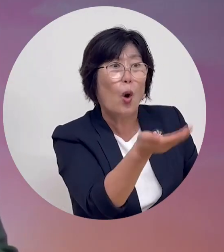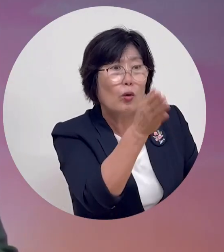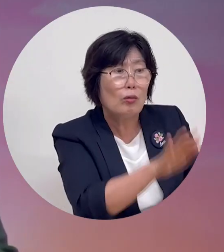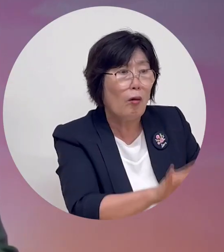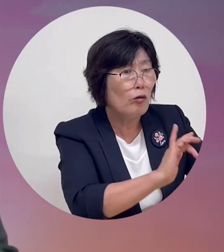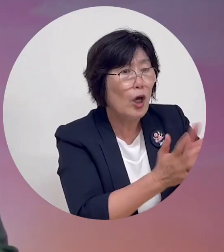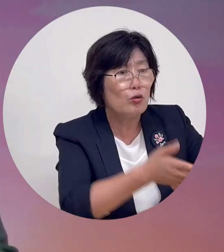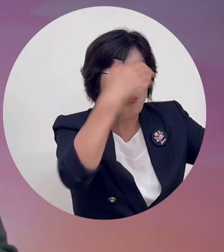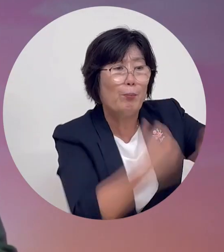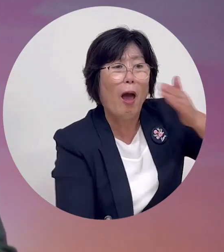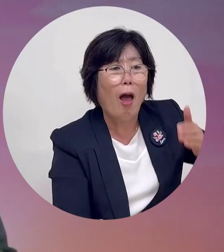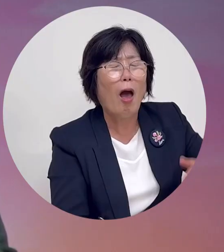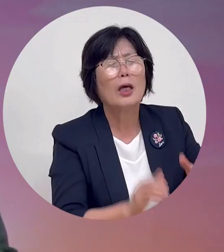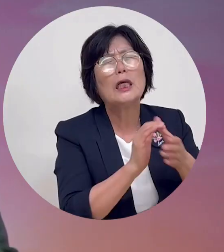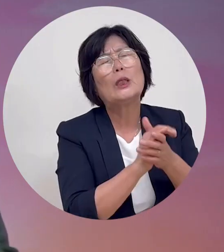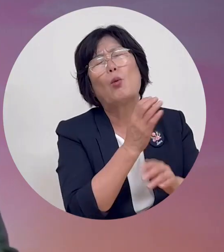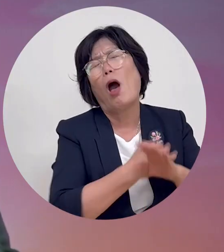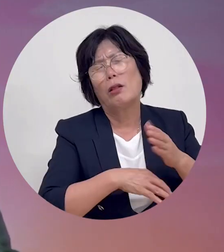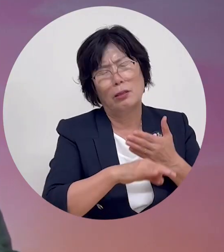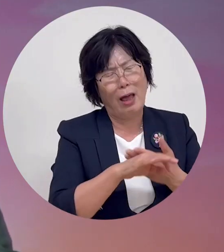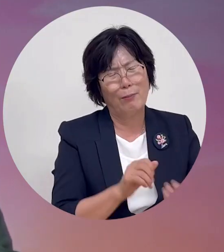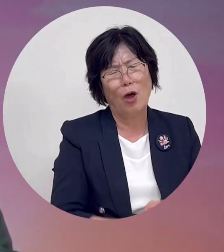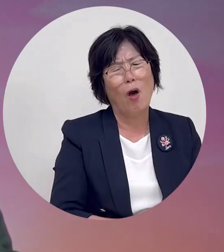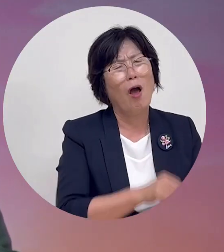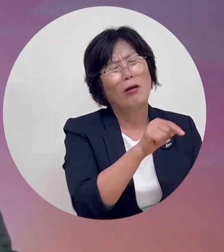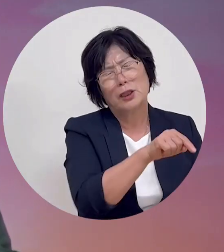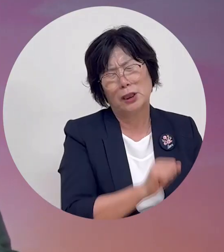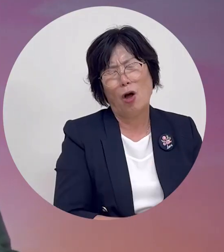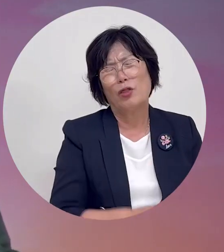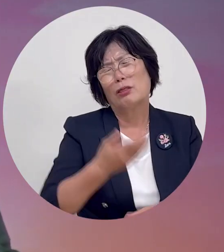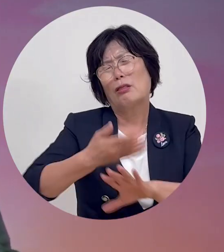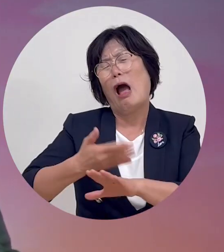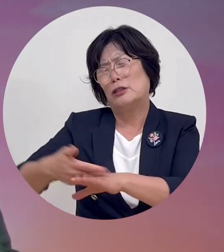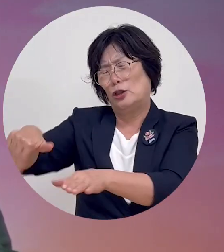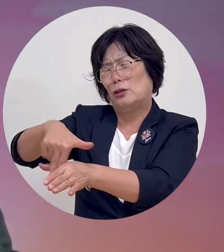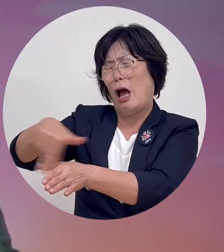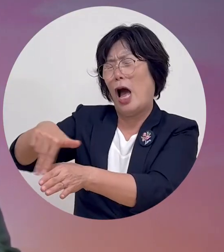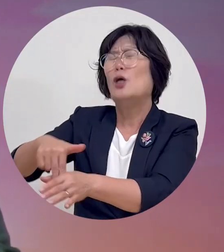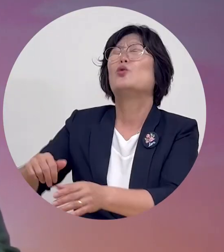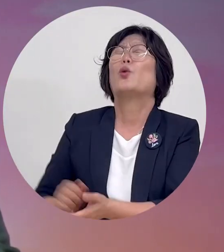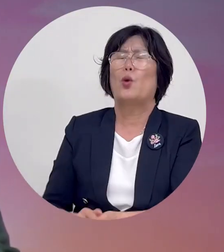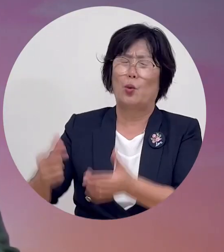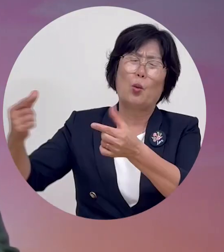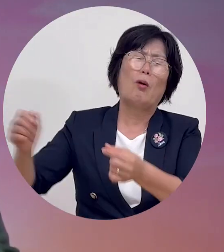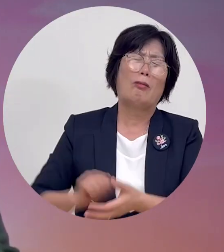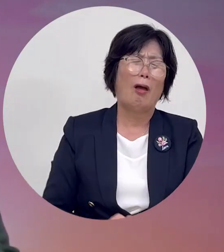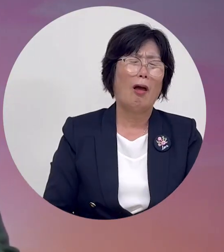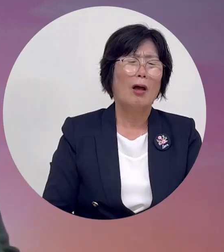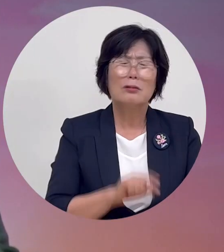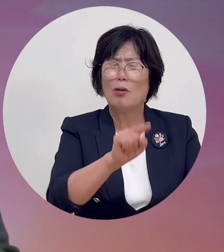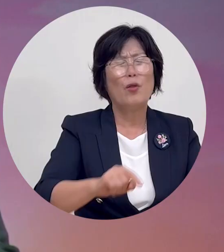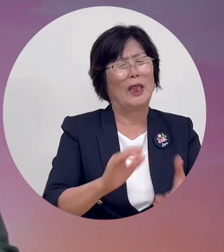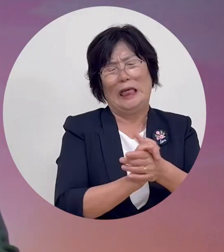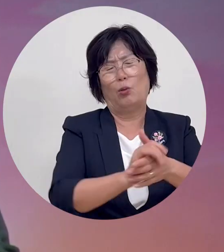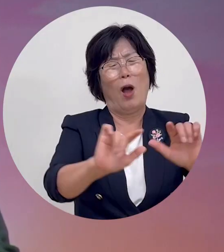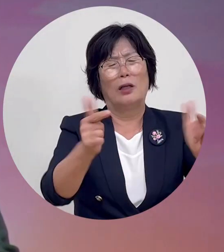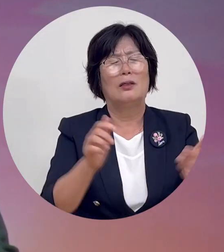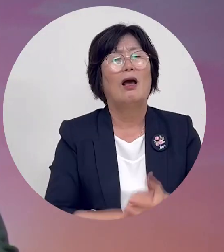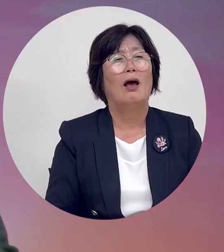그건 다 종교에서도 하는 기도예요. 그 기도하면 안 돼요.